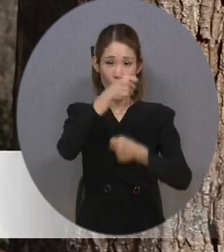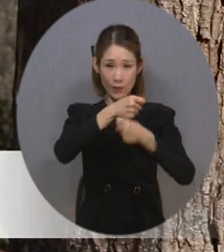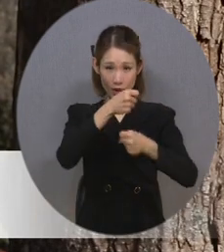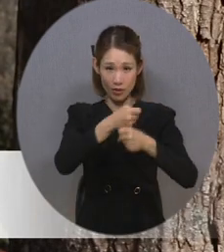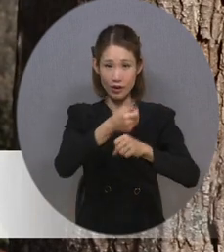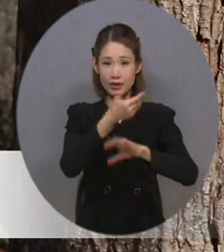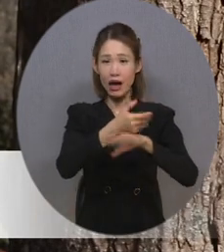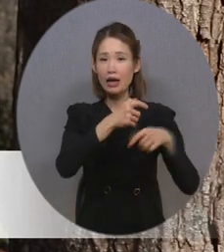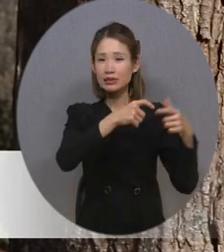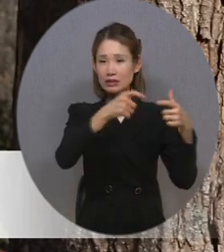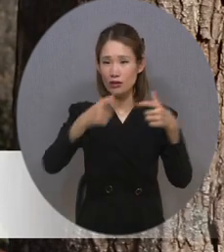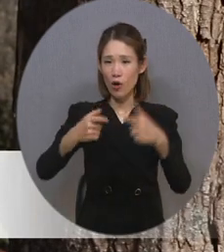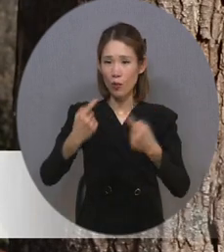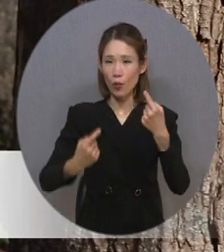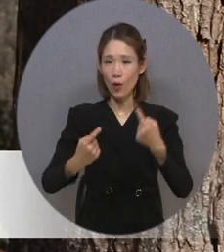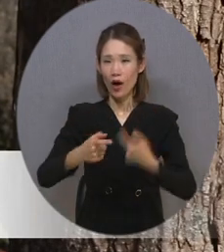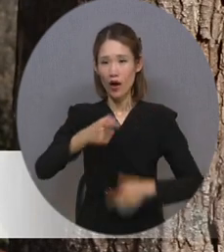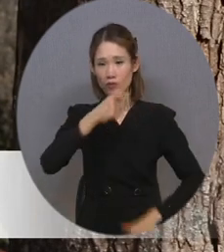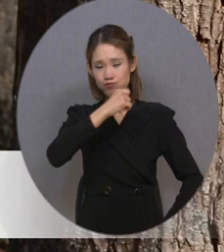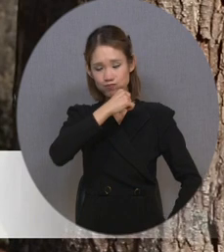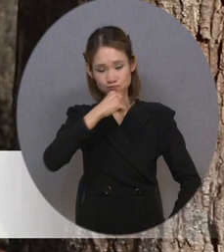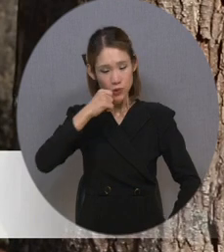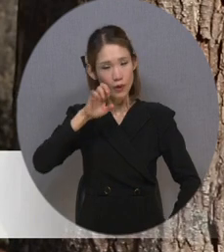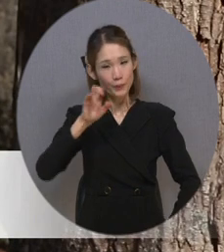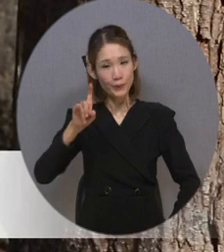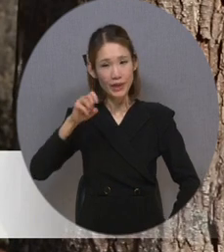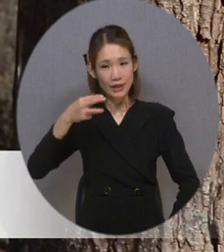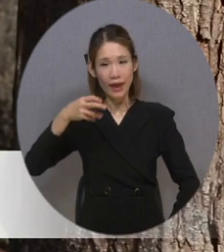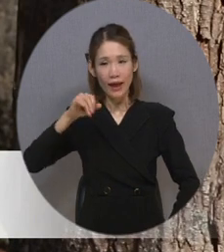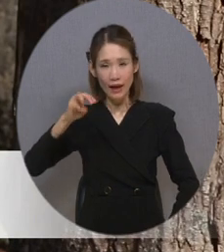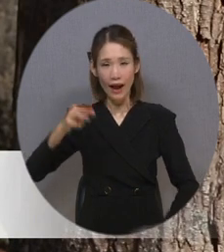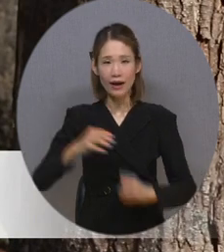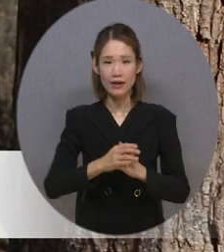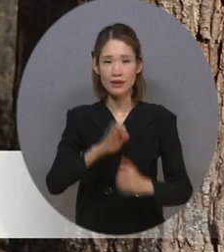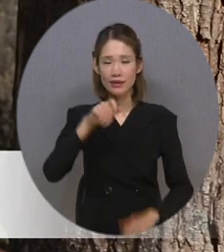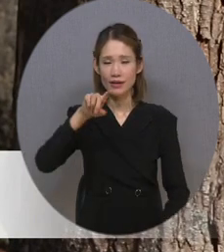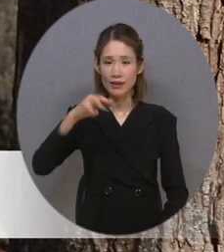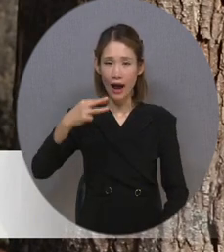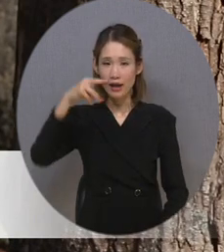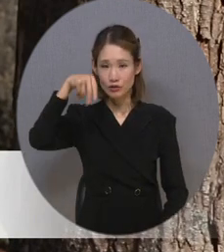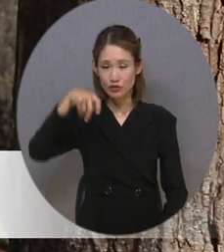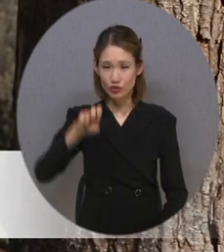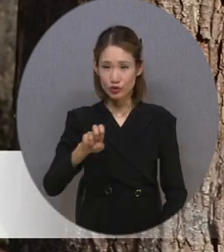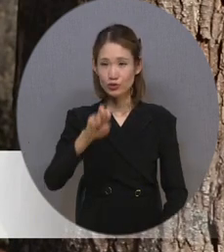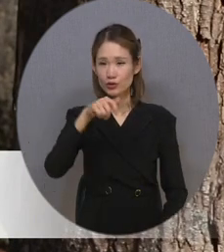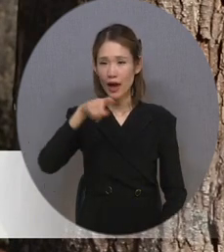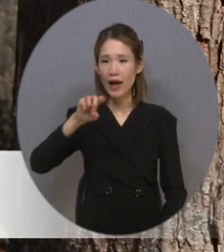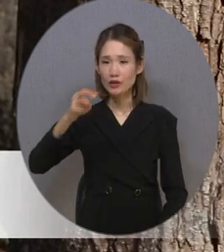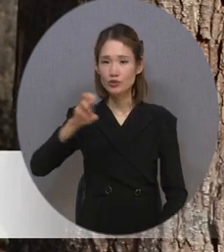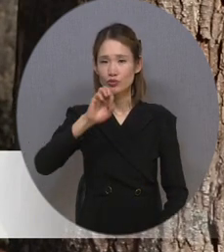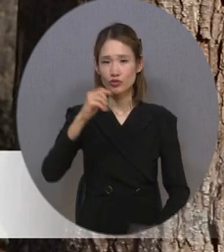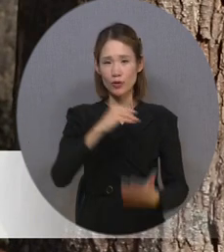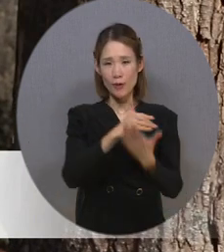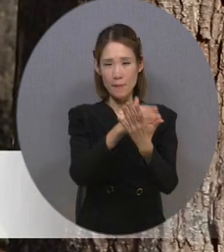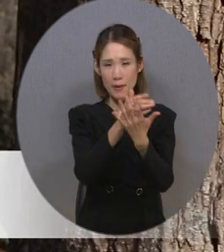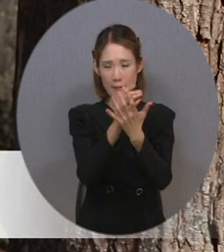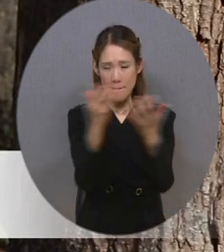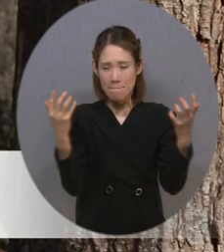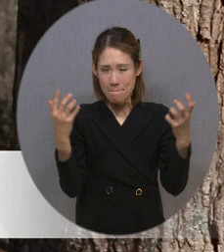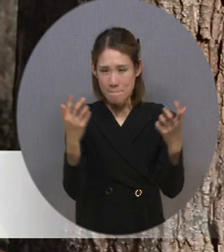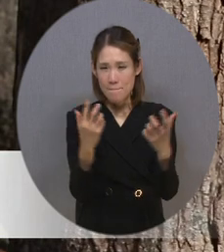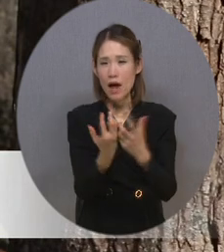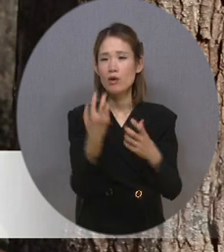지역의 고로쇠보다 미네랄이나 칼슘, 칼륨, 무기질이 풍부하여